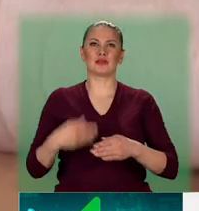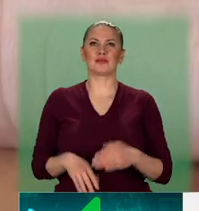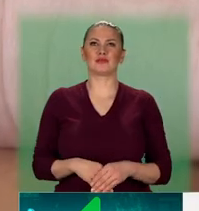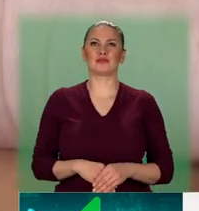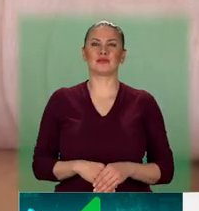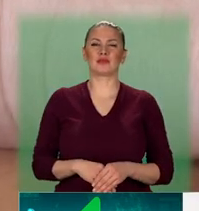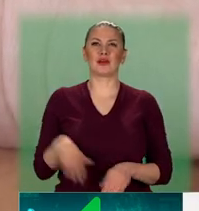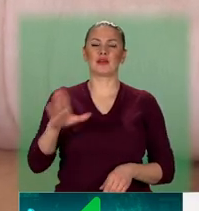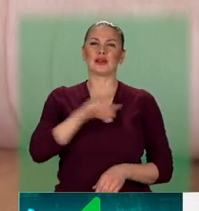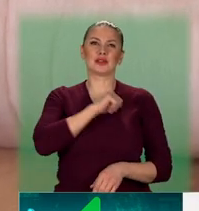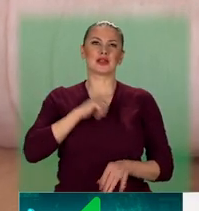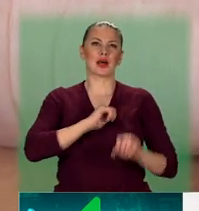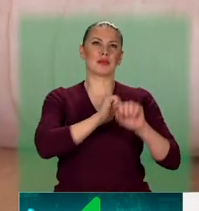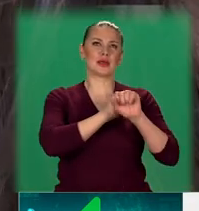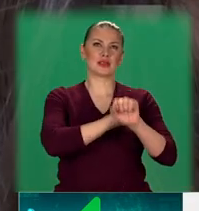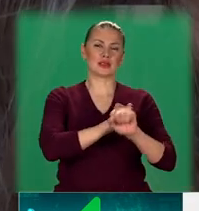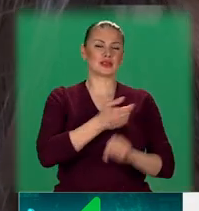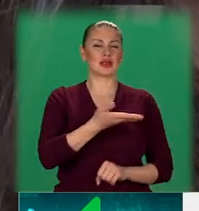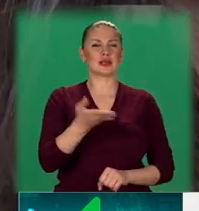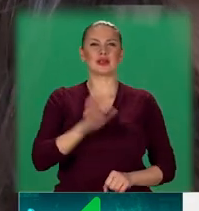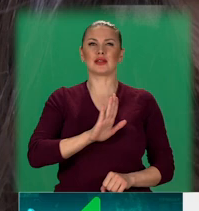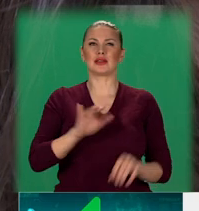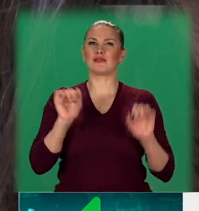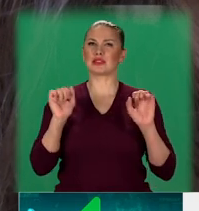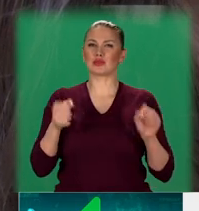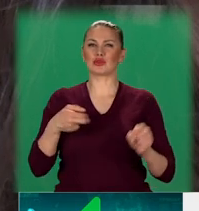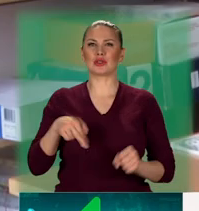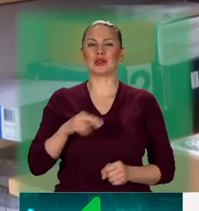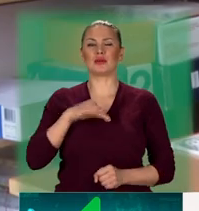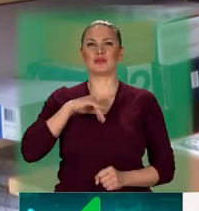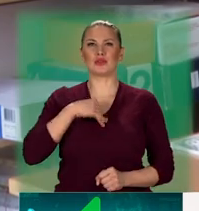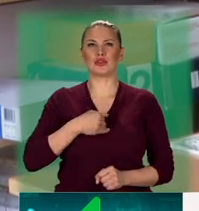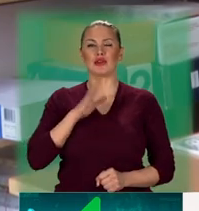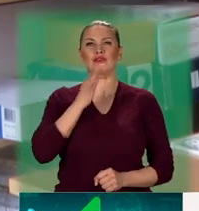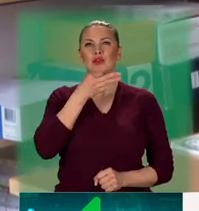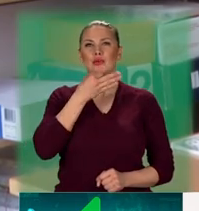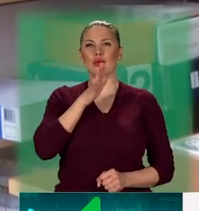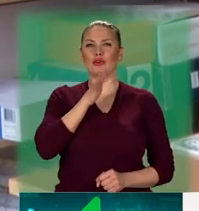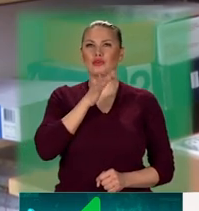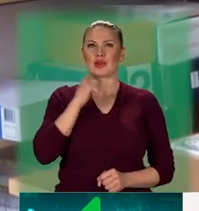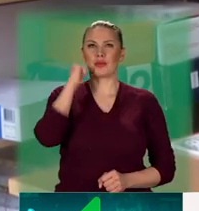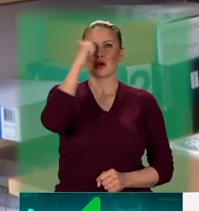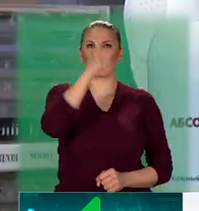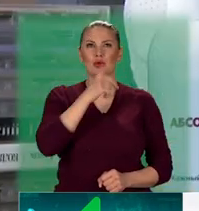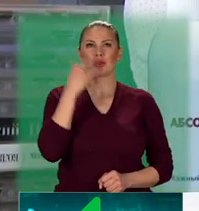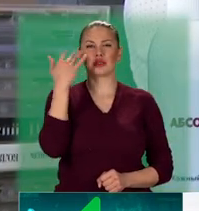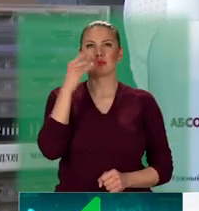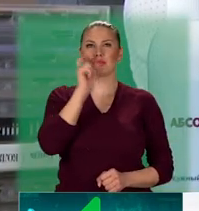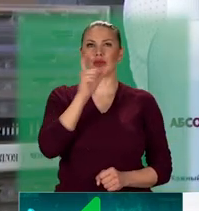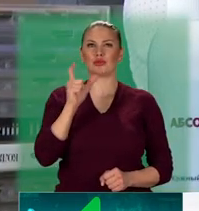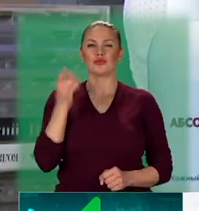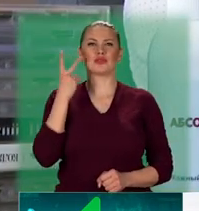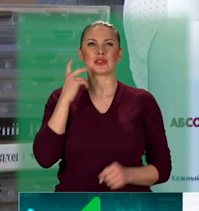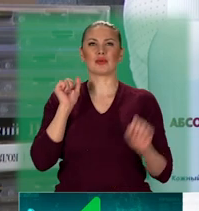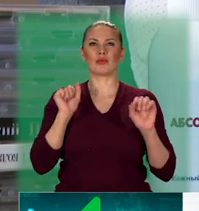его. Самоизоляция не повод для печали. На карантине, да и в любое время года, незрячие могут всегда рассчитывать на сотрудников библиотеки.